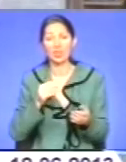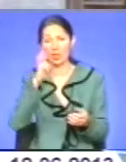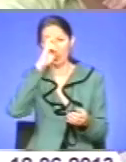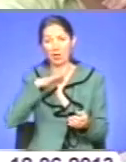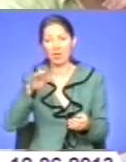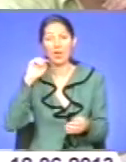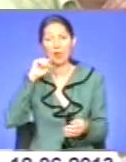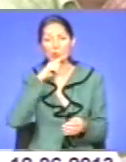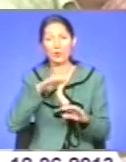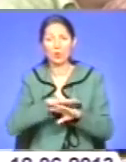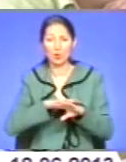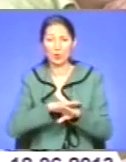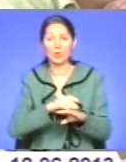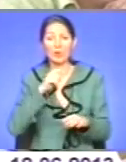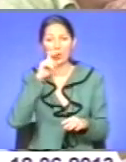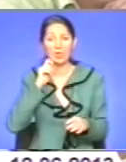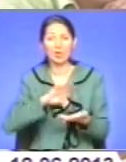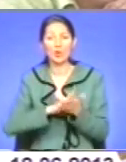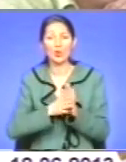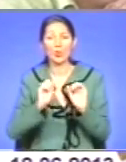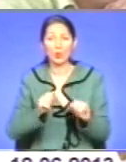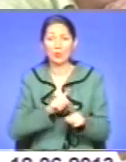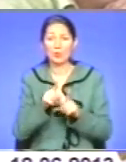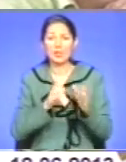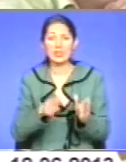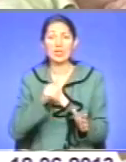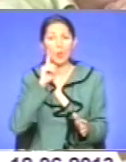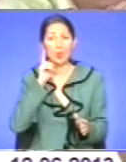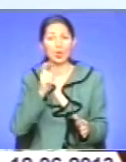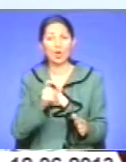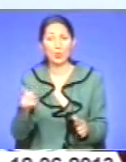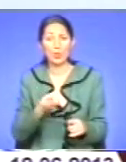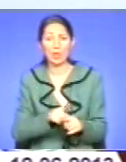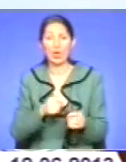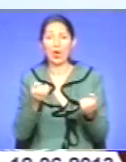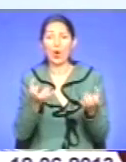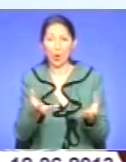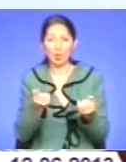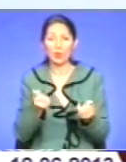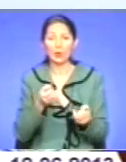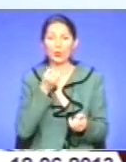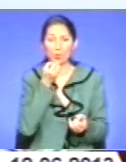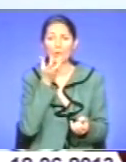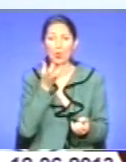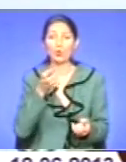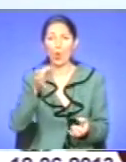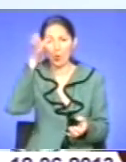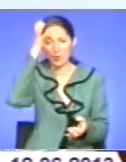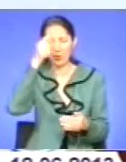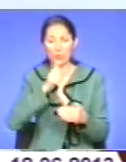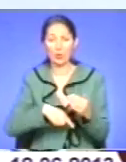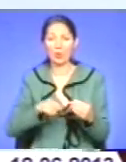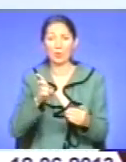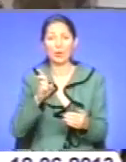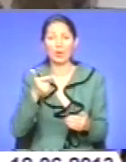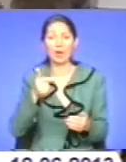суспільстві. В Україні ситуацію можуть змінити тільки молоді люди, які отримають якісну освіту, переконаний Богдан Гаврилишин. На його думку,